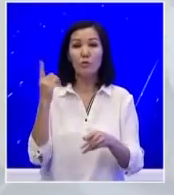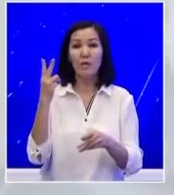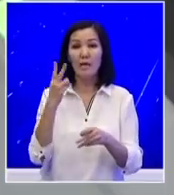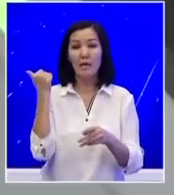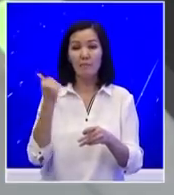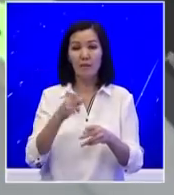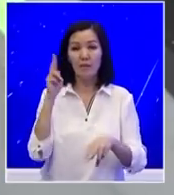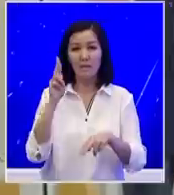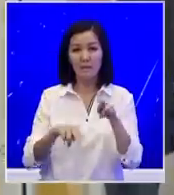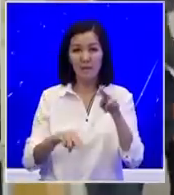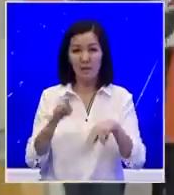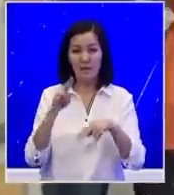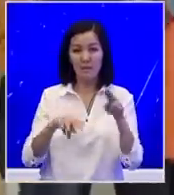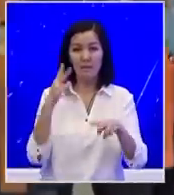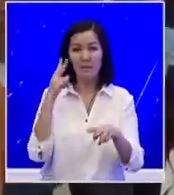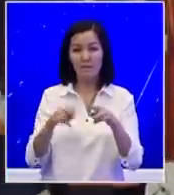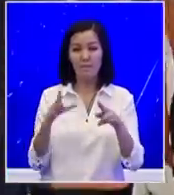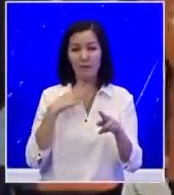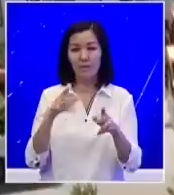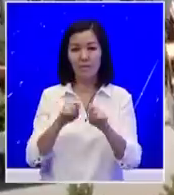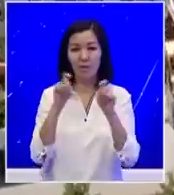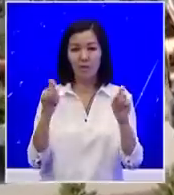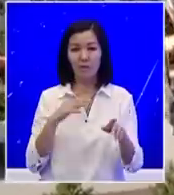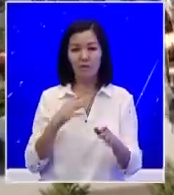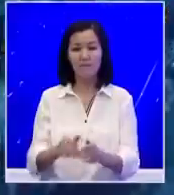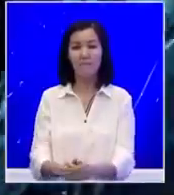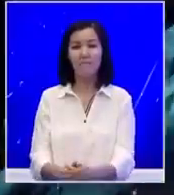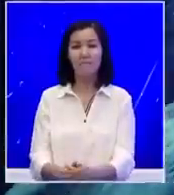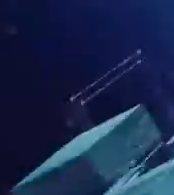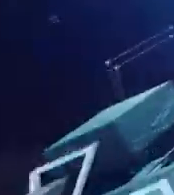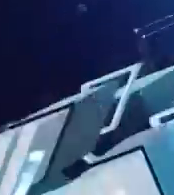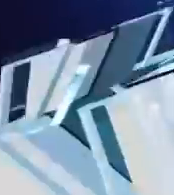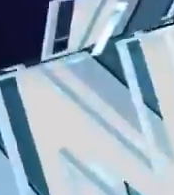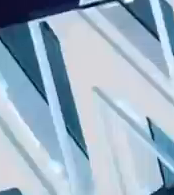көтергені мәлім. Әмина Құдайберген, Жетісу арнасы.